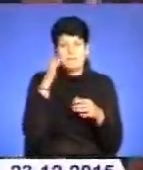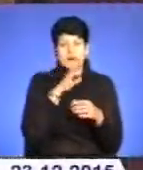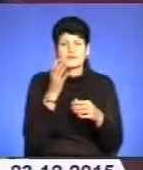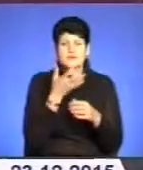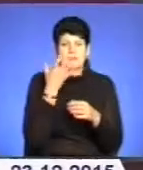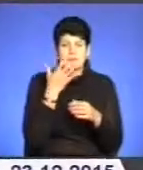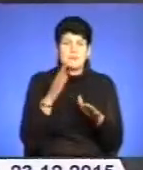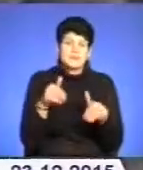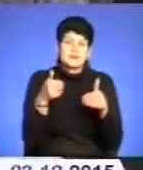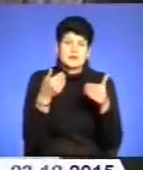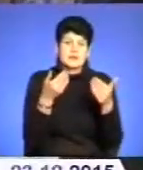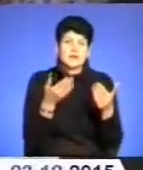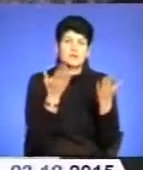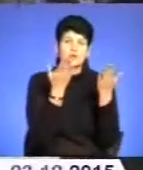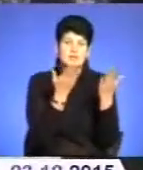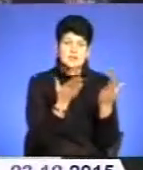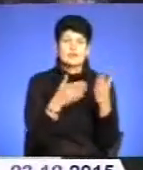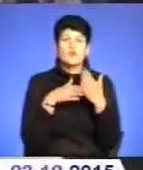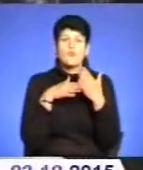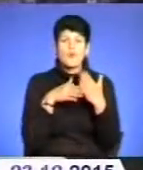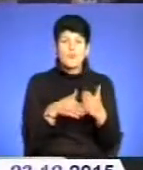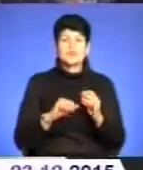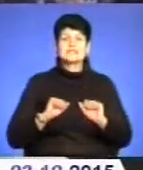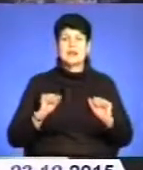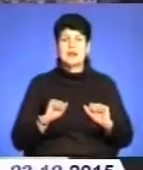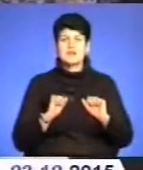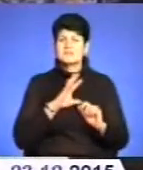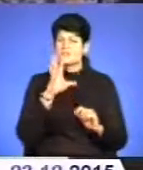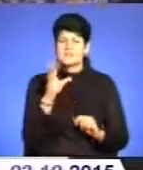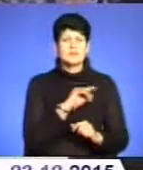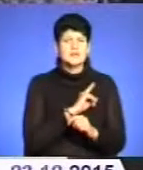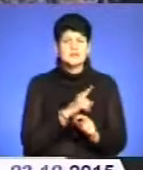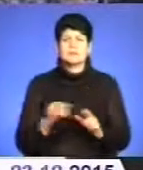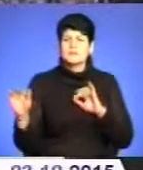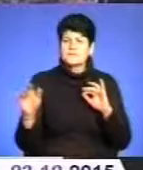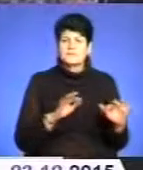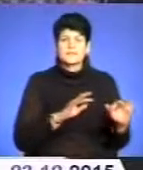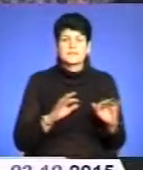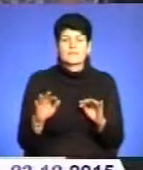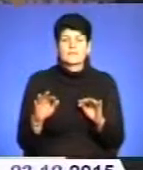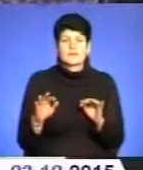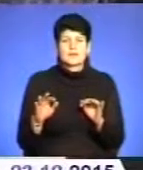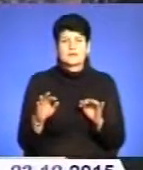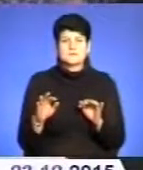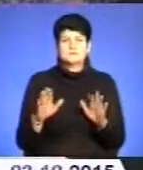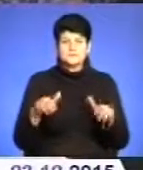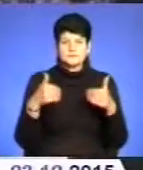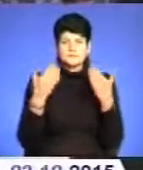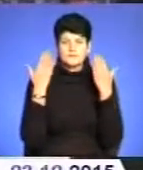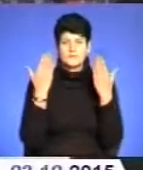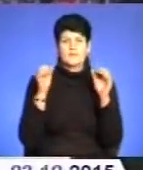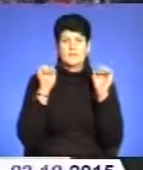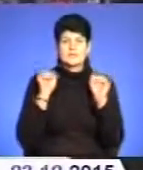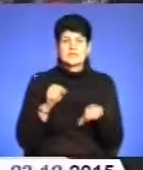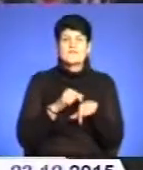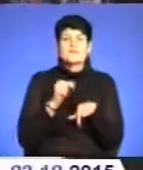працівники поліції, надаємо їм допомогу і стараємося всіма силами та заходами дати їм можливість